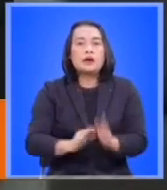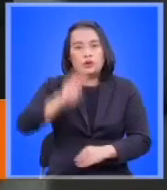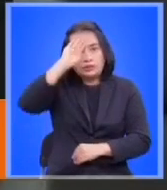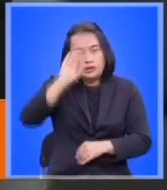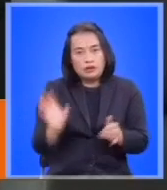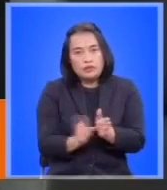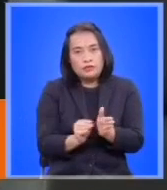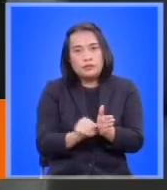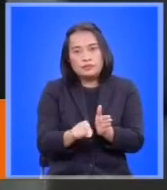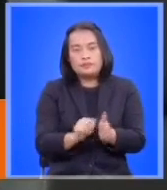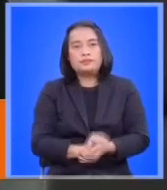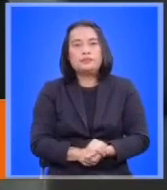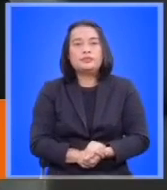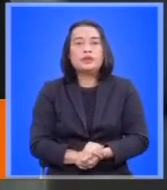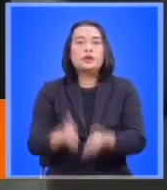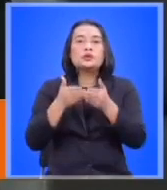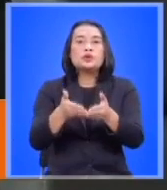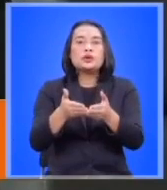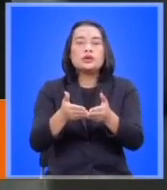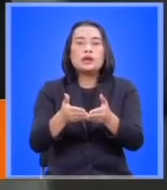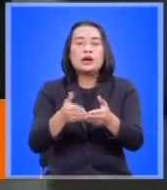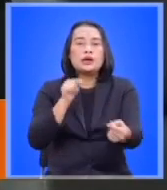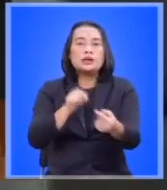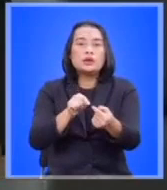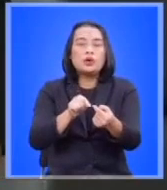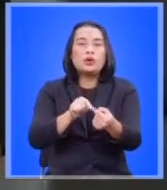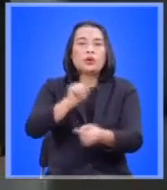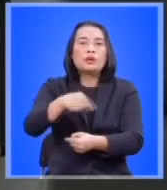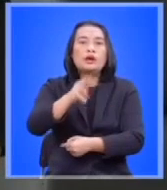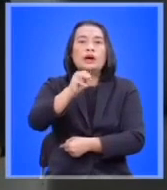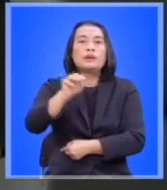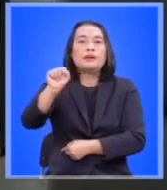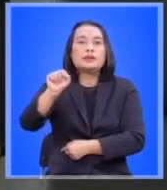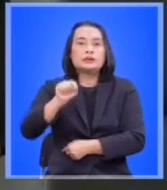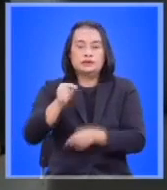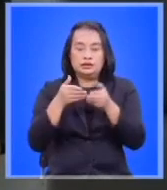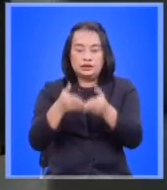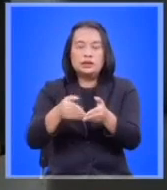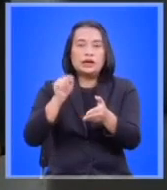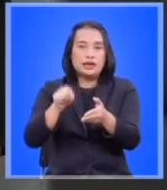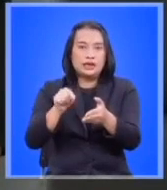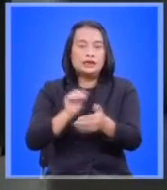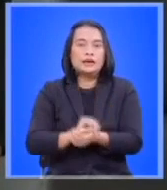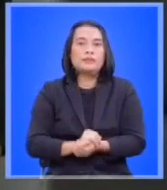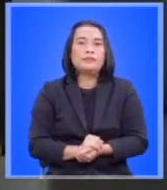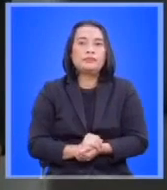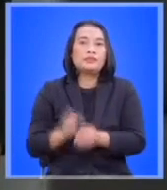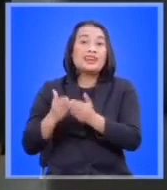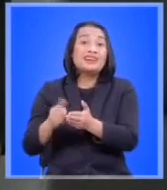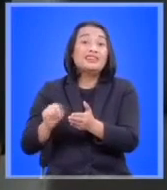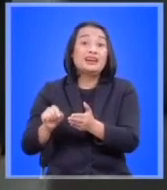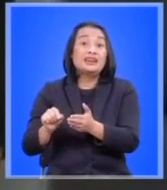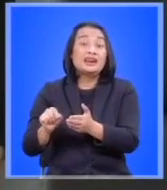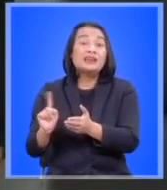เรือ MS เวสเทอร์ดัมนะครับที่ตามข่าวเนี่ยบอกว่าขอเทียบท่าที่ท่าเ